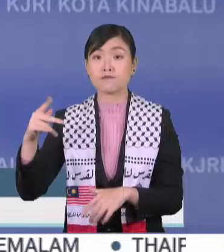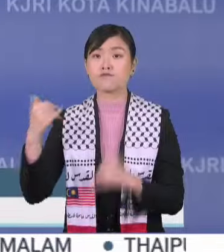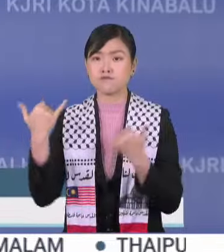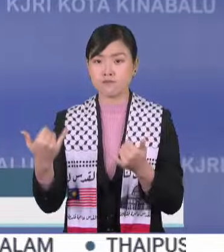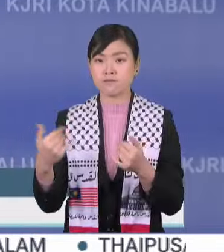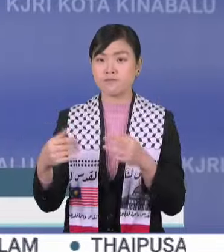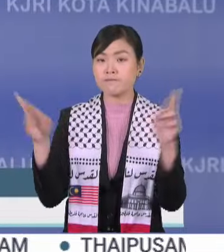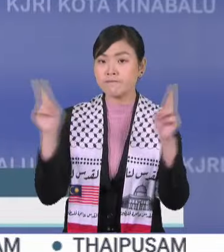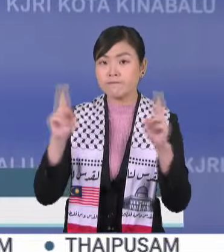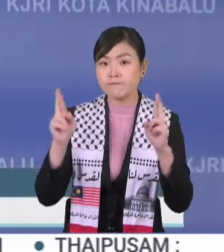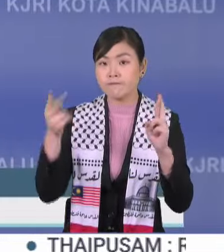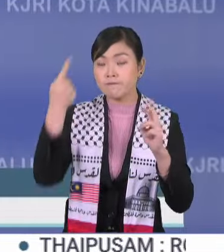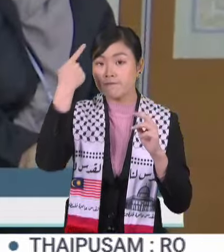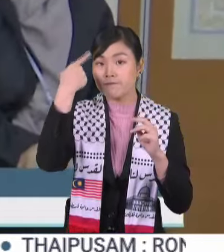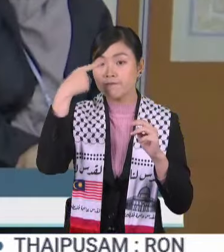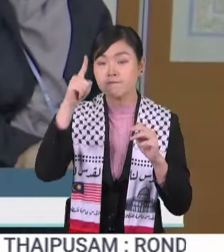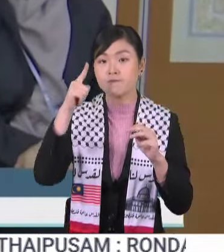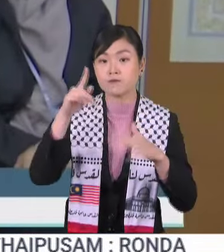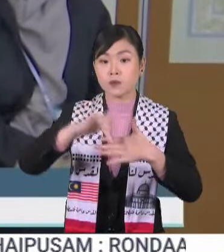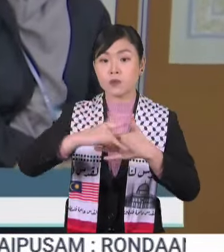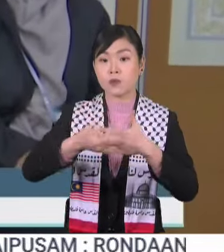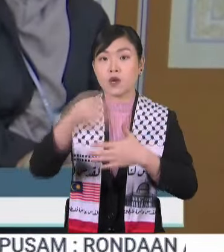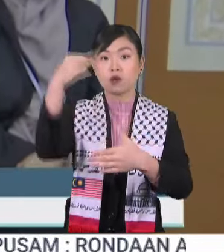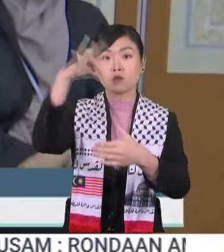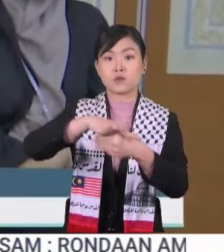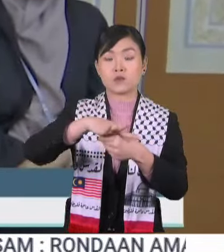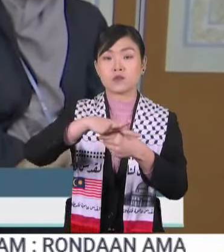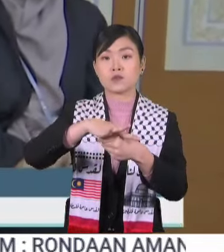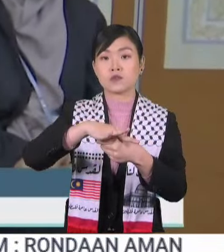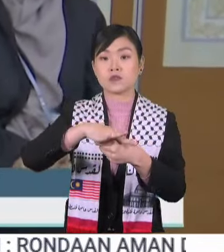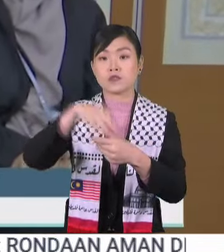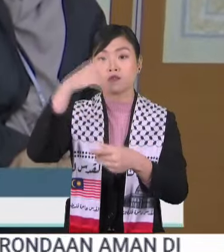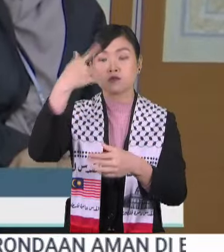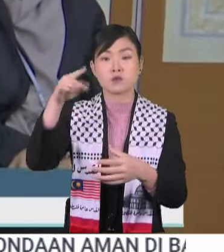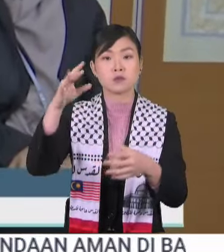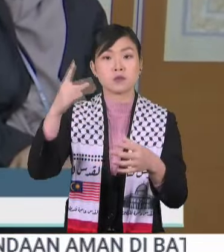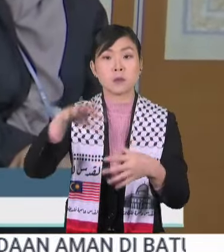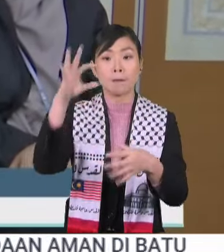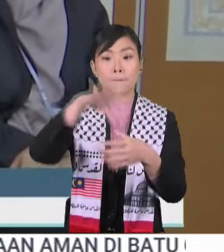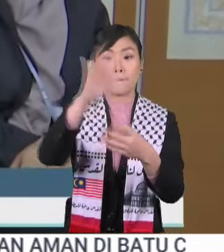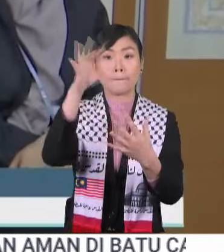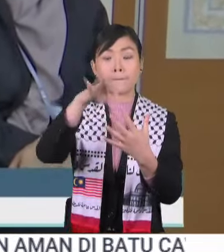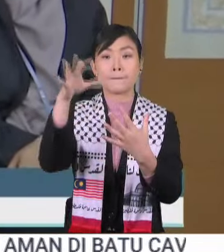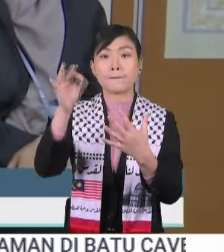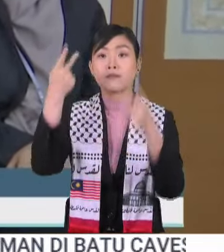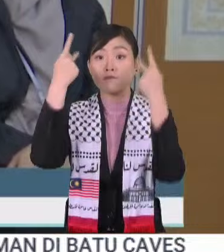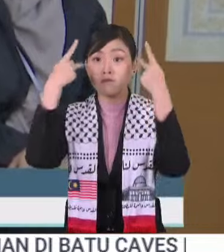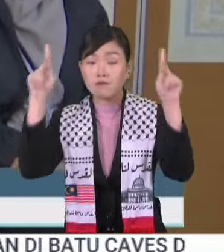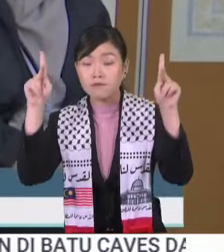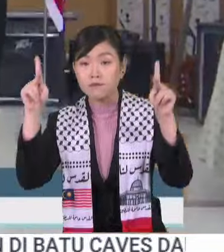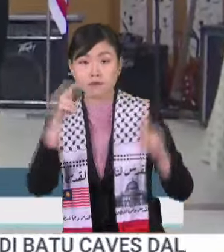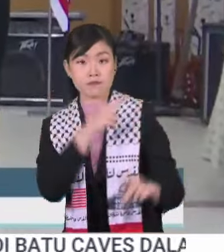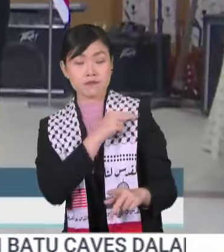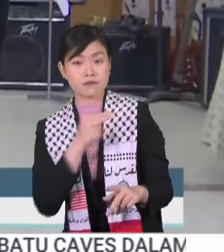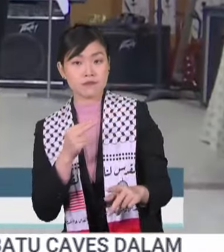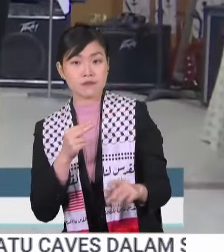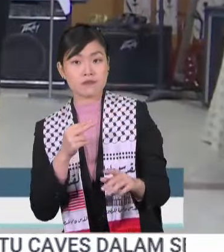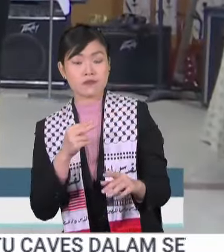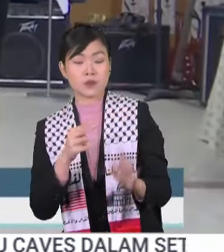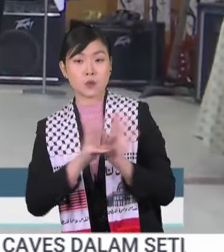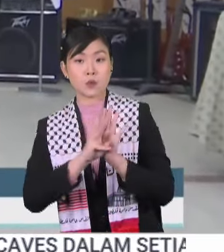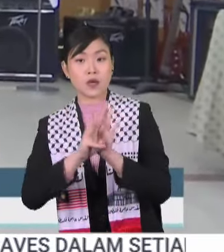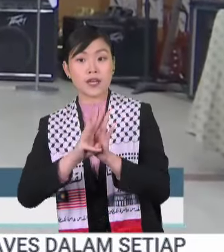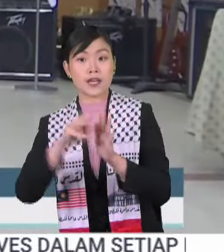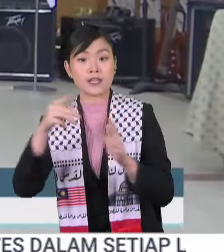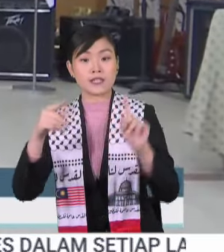persiapan untuk pengundian awal pemilihan umum pemilu untuk memilih Presiden dan Wakil Presiden Indonesia pada 11